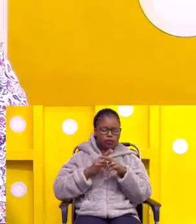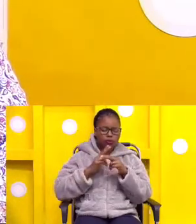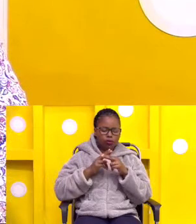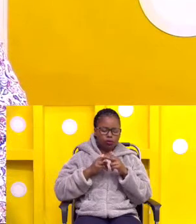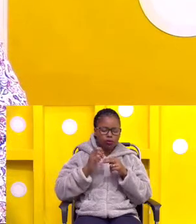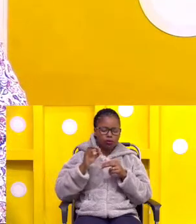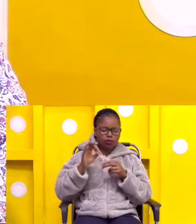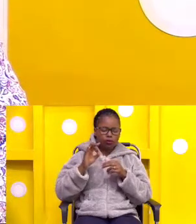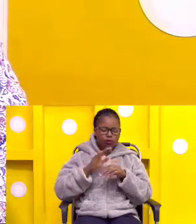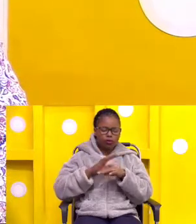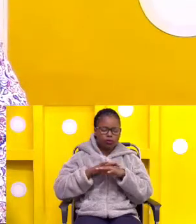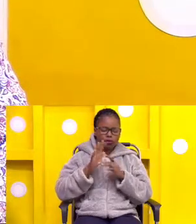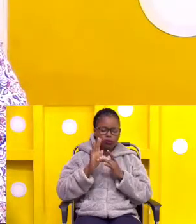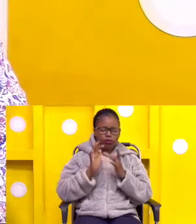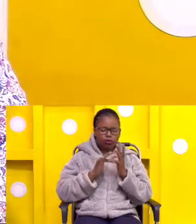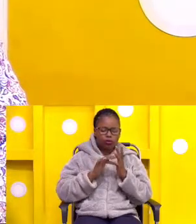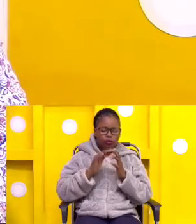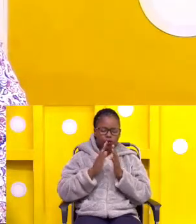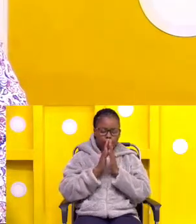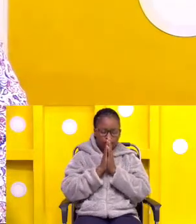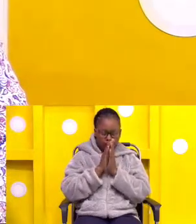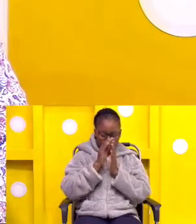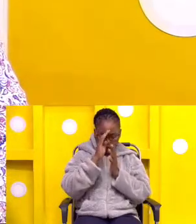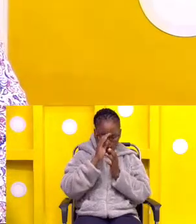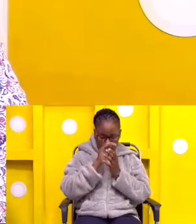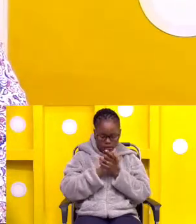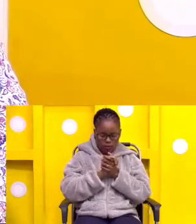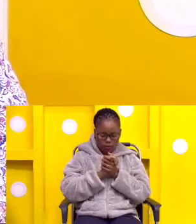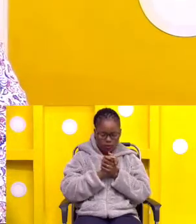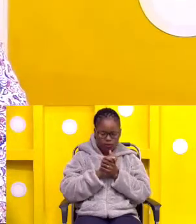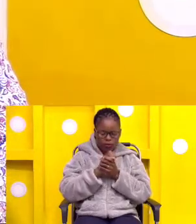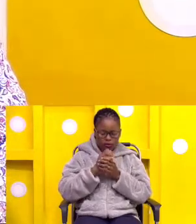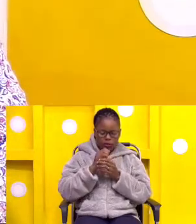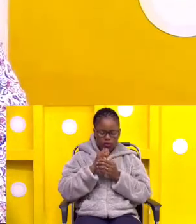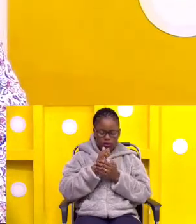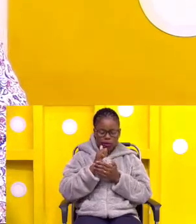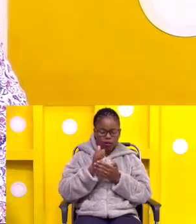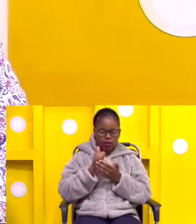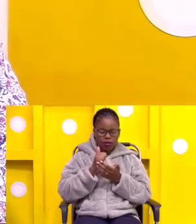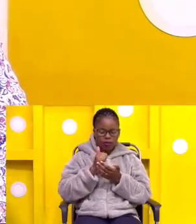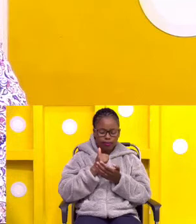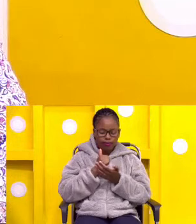Kristo Mwathani witũ twahoya twetĩkia ona twacokia ngatho.